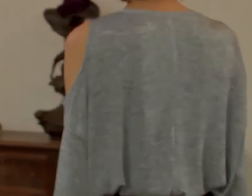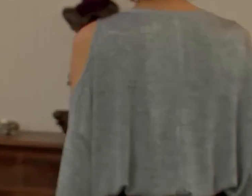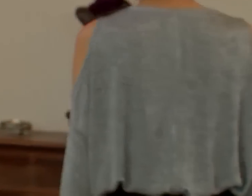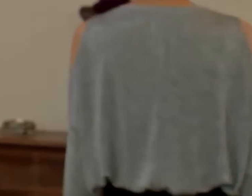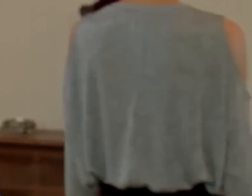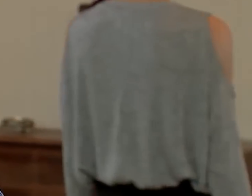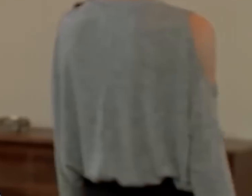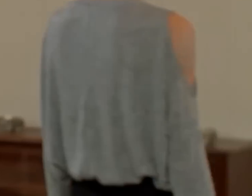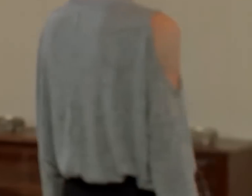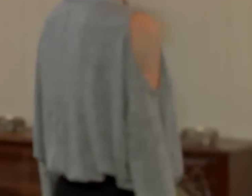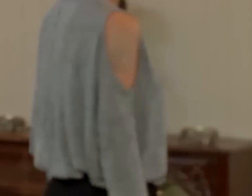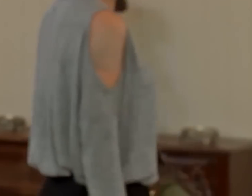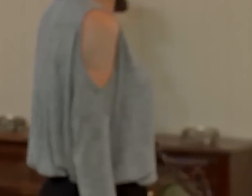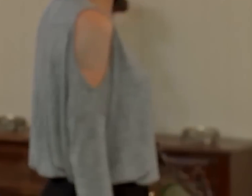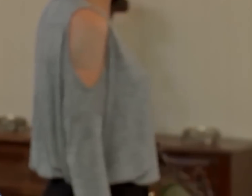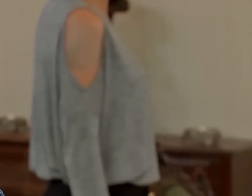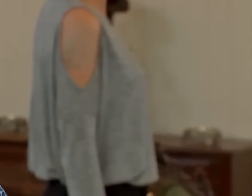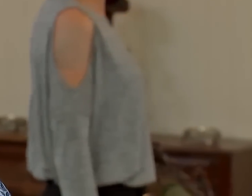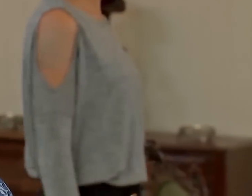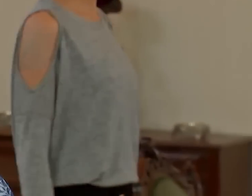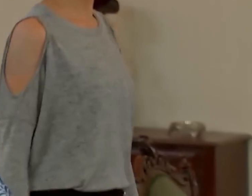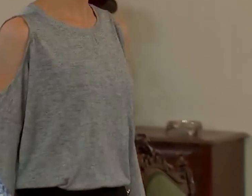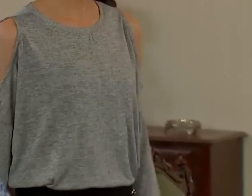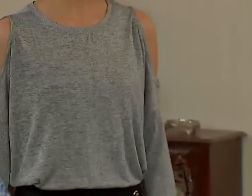Müzeyyen arkasına dönmüş, bakmıyor.